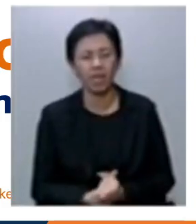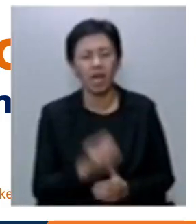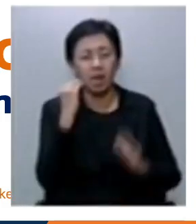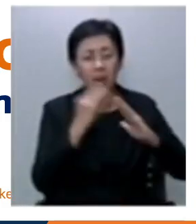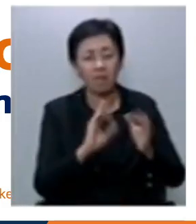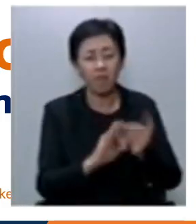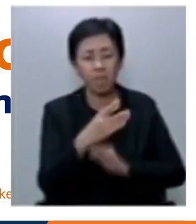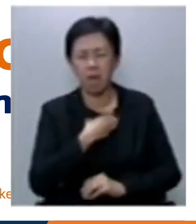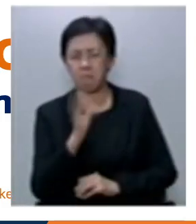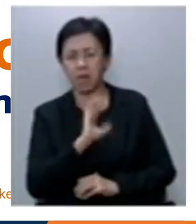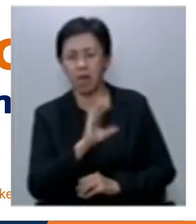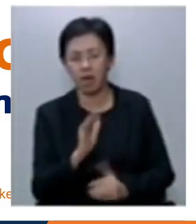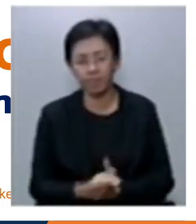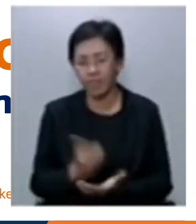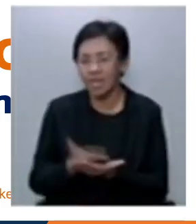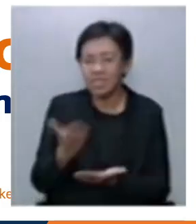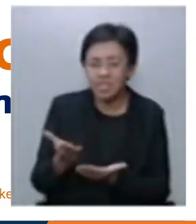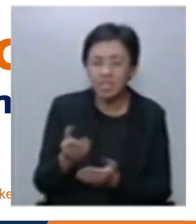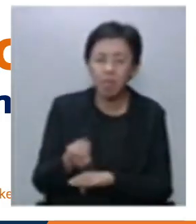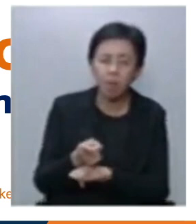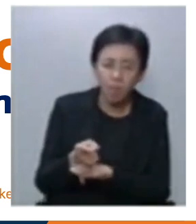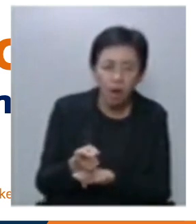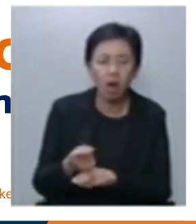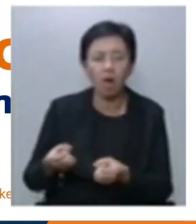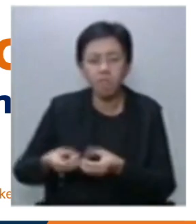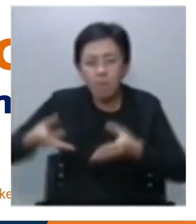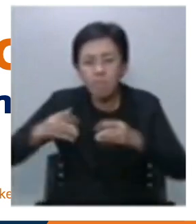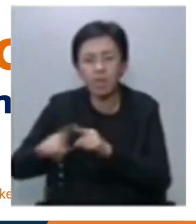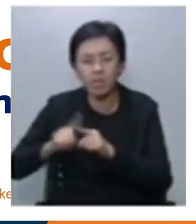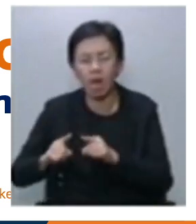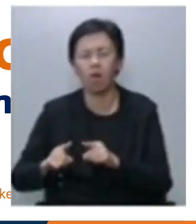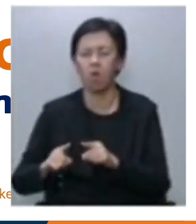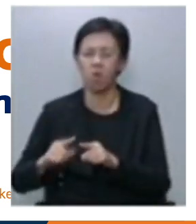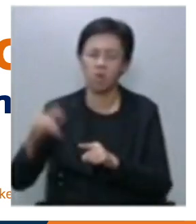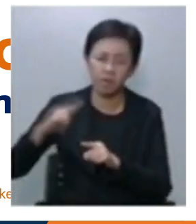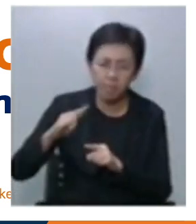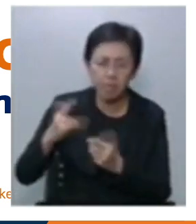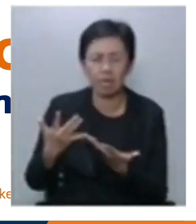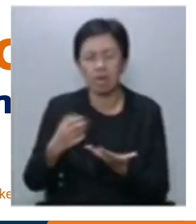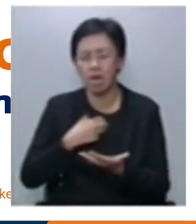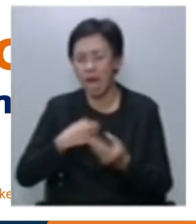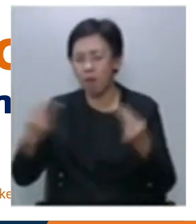ไฟไหม้เราซื้ออาวุธมาเราก็ไม่อยากมาทำสงครามสู้รบกับใครครับท่านประธาน